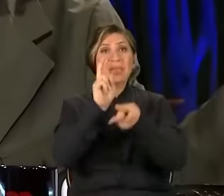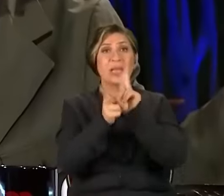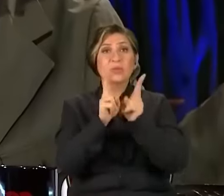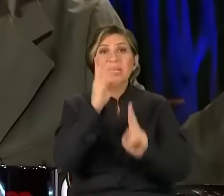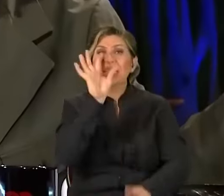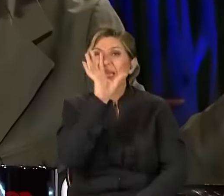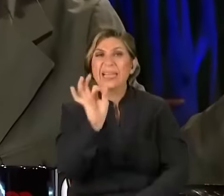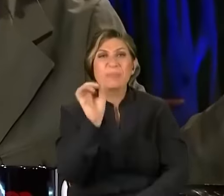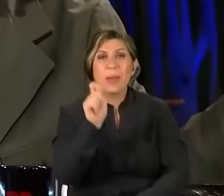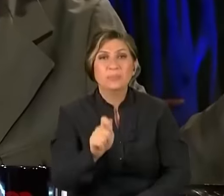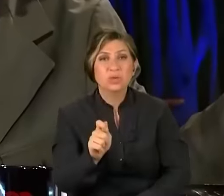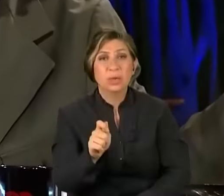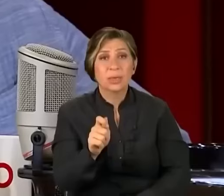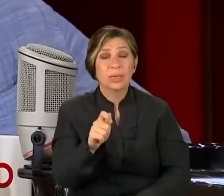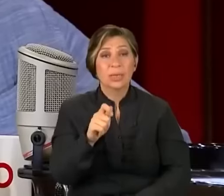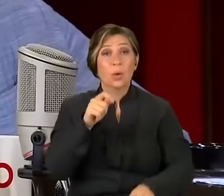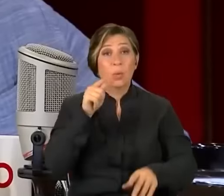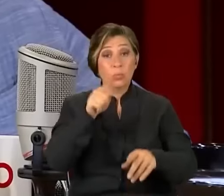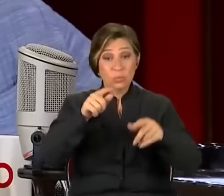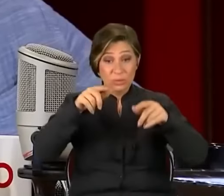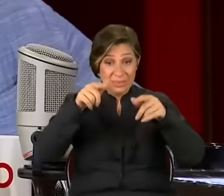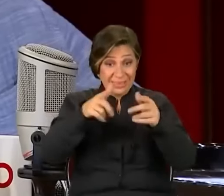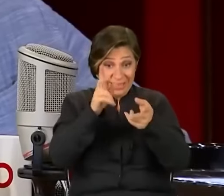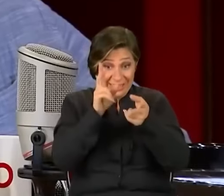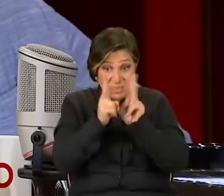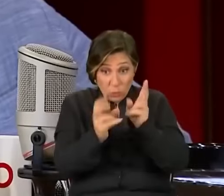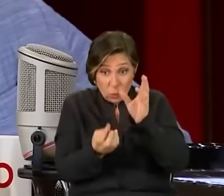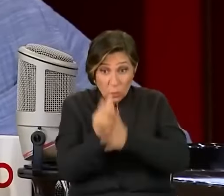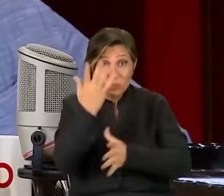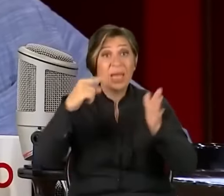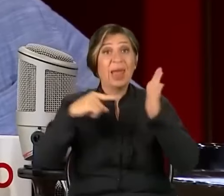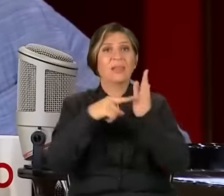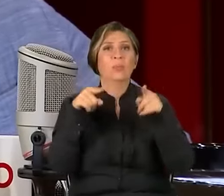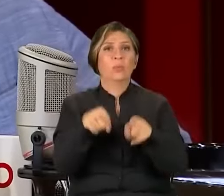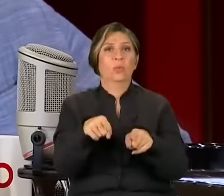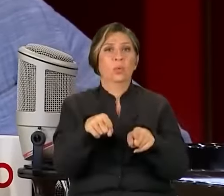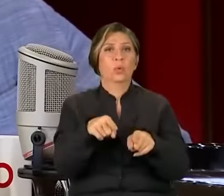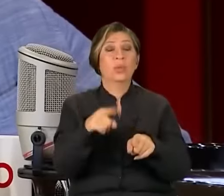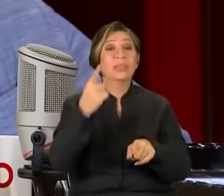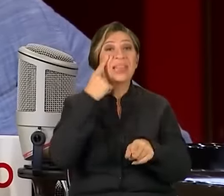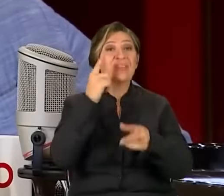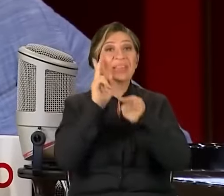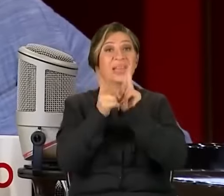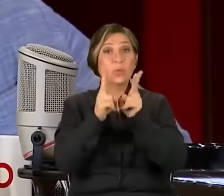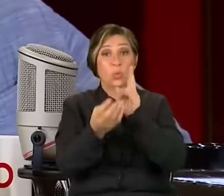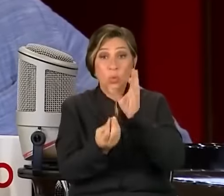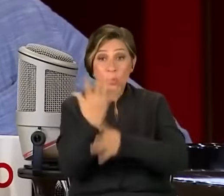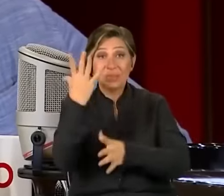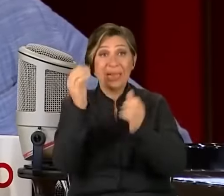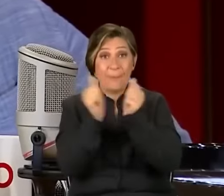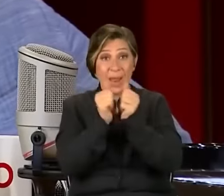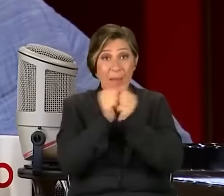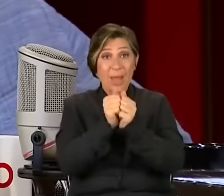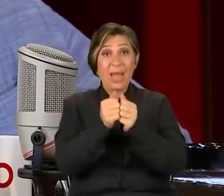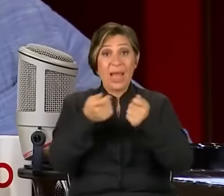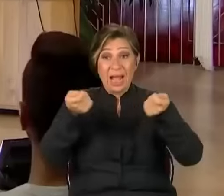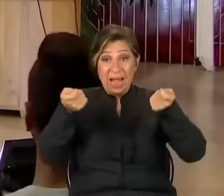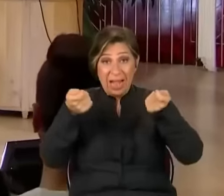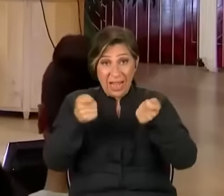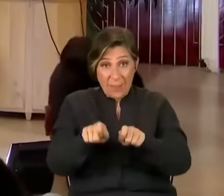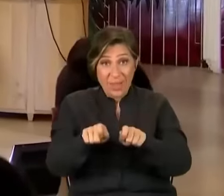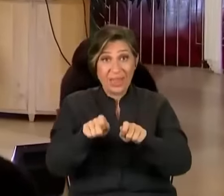tiyatroyu kim yapacak? Evet, tatbikat sahnesinin zaten kuruluş amacı da bu. Yani devlet tiyatrolarının kurulmasıyla beraber kapanan